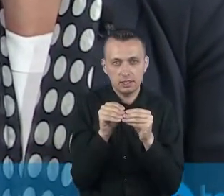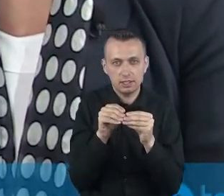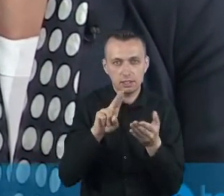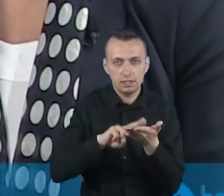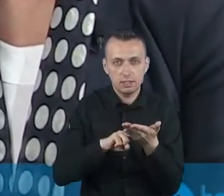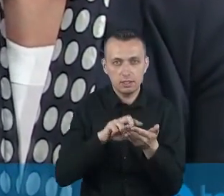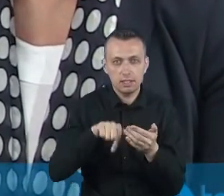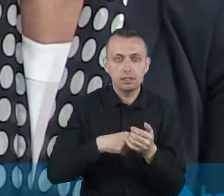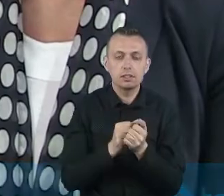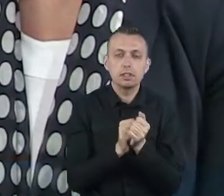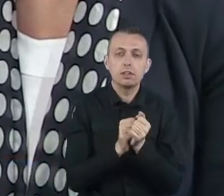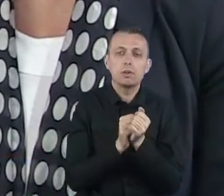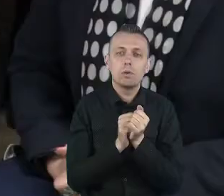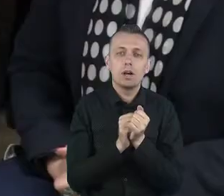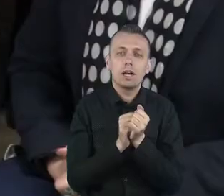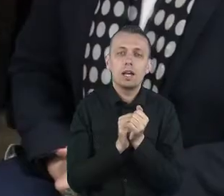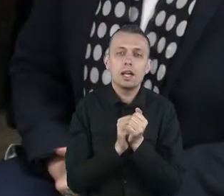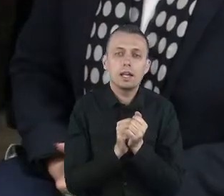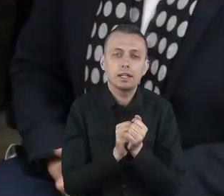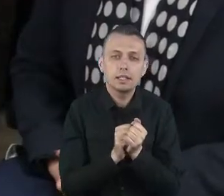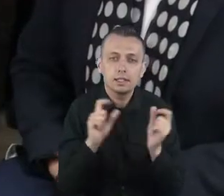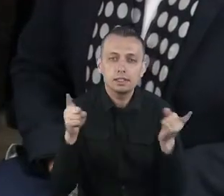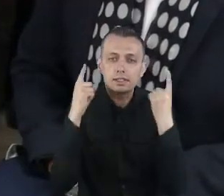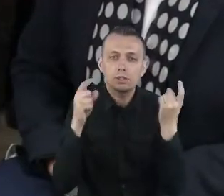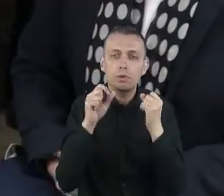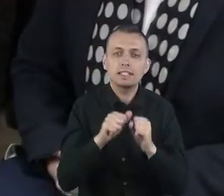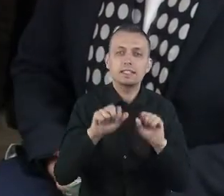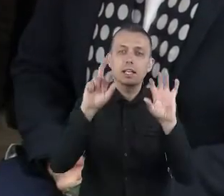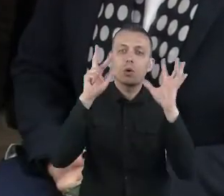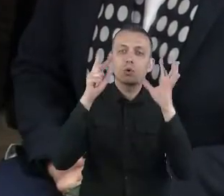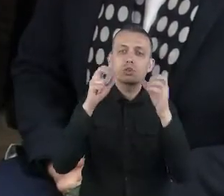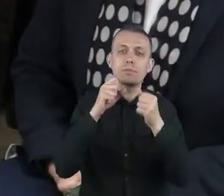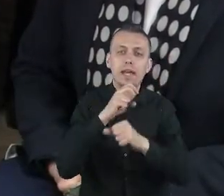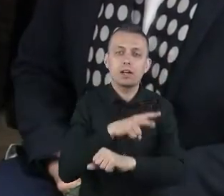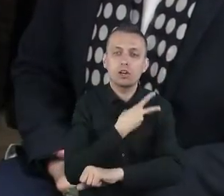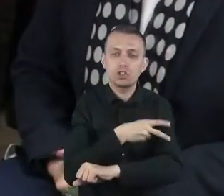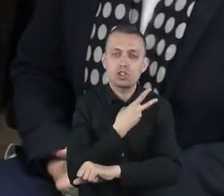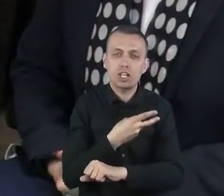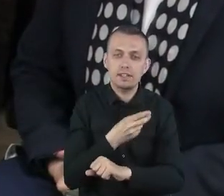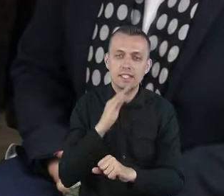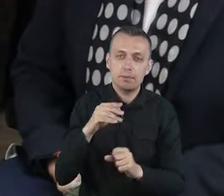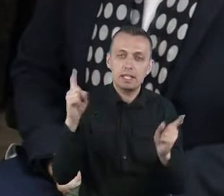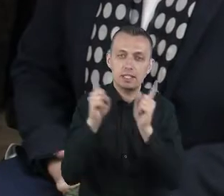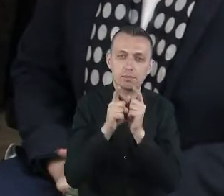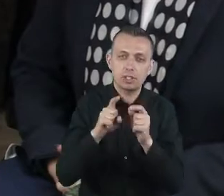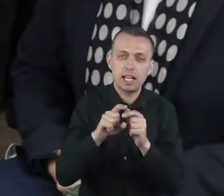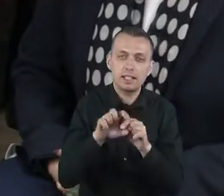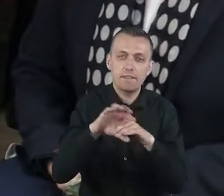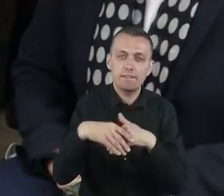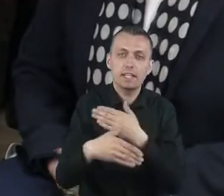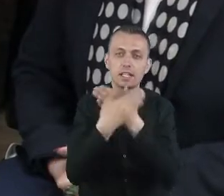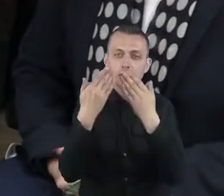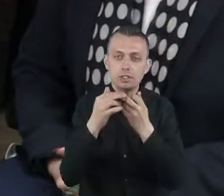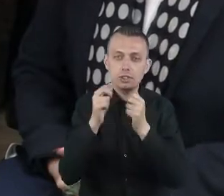wszystkich na to wydarzenie, te 8 czerwca, właśnie spotkanie się w Dniu Rodzicielstwa Zastępczego na